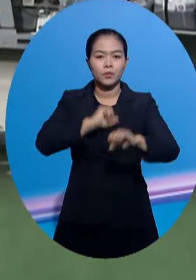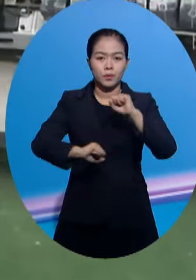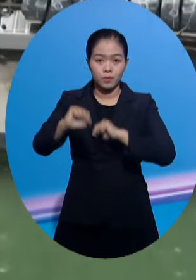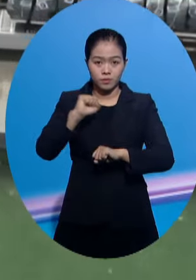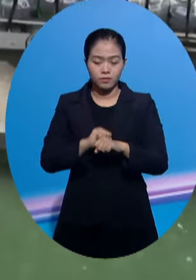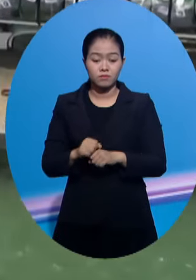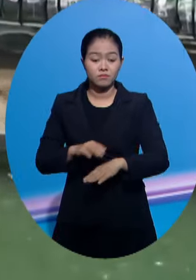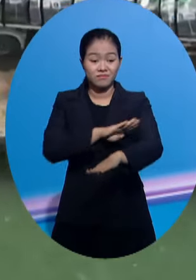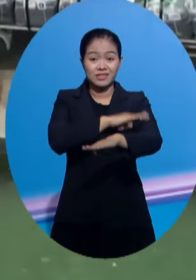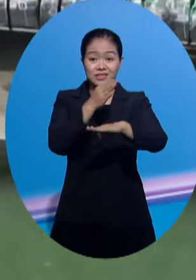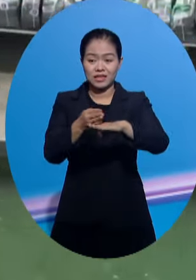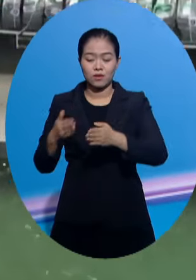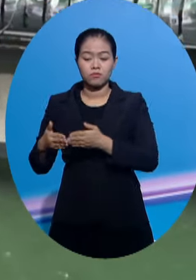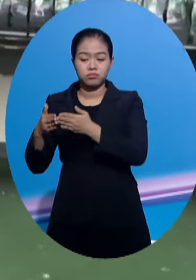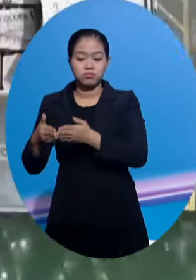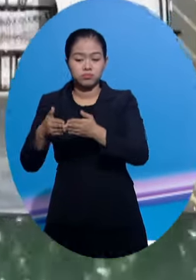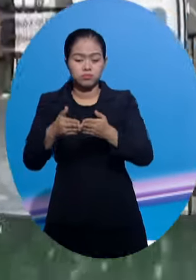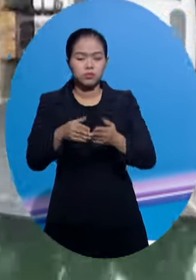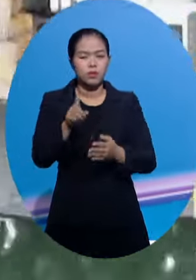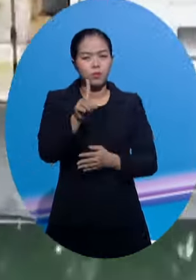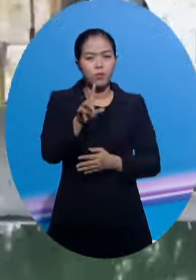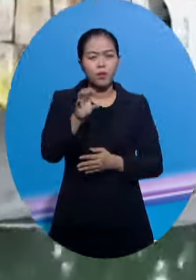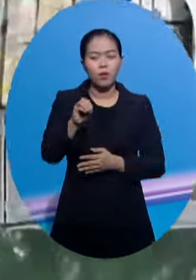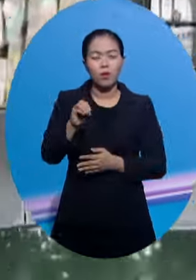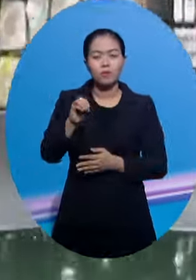nhận 1005 tấn hàng Việ trợ cho giải gaza